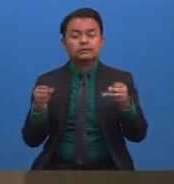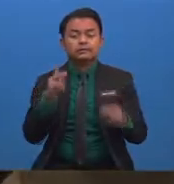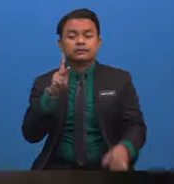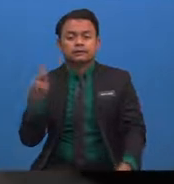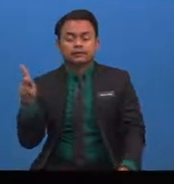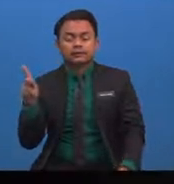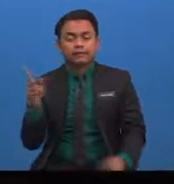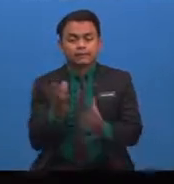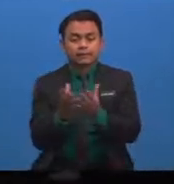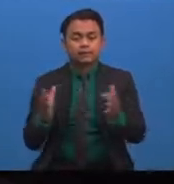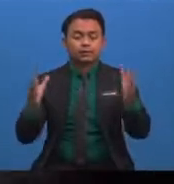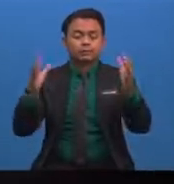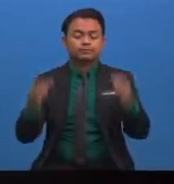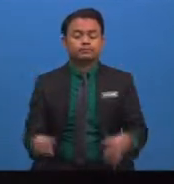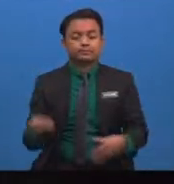Masukkan telur.